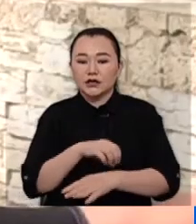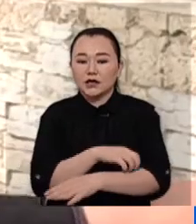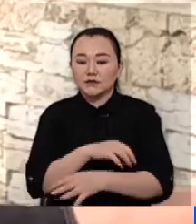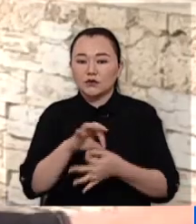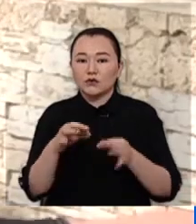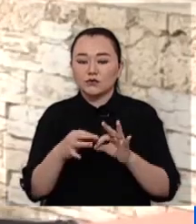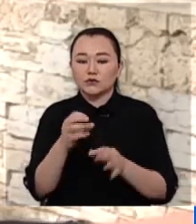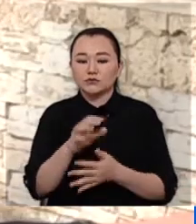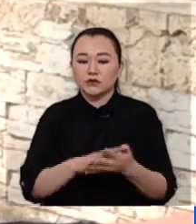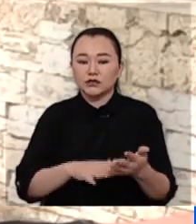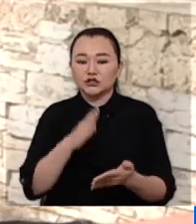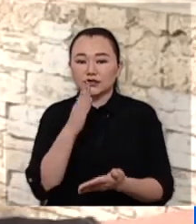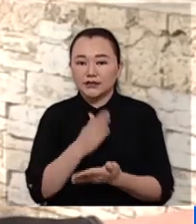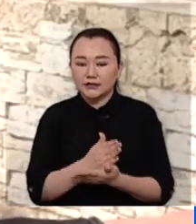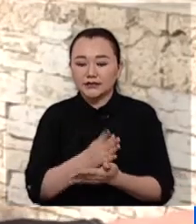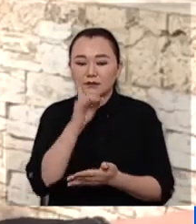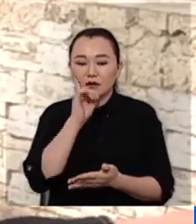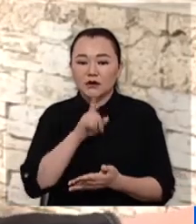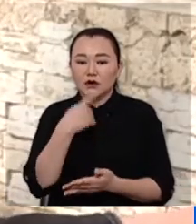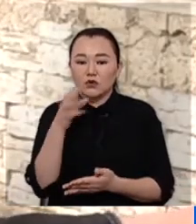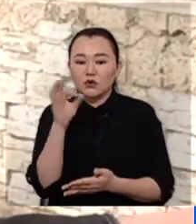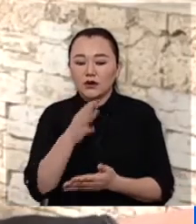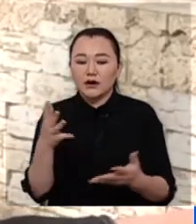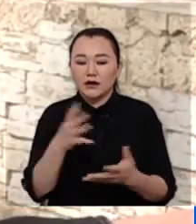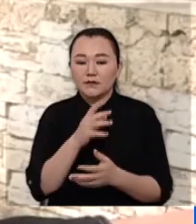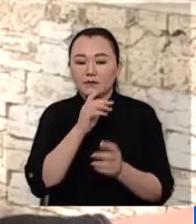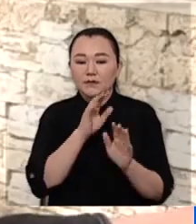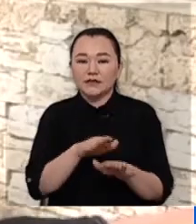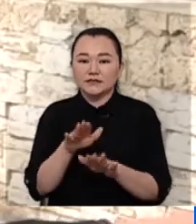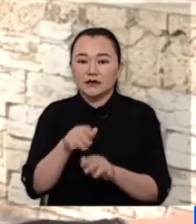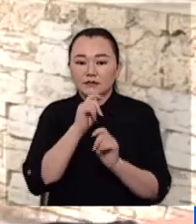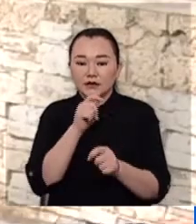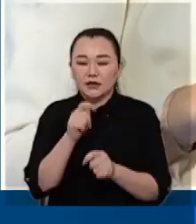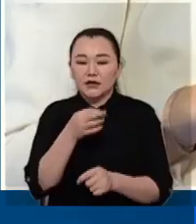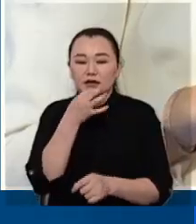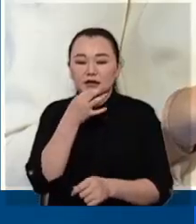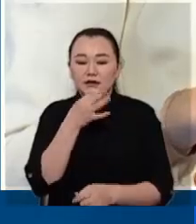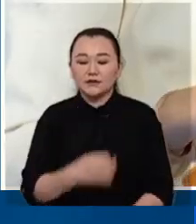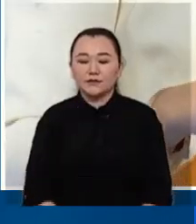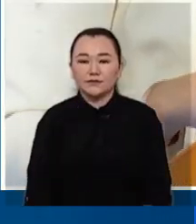Олимпиада еще продолжается, поэтому пока говорить о каких-то призовых местах рановато.